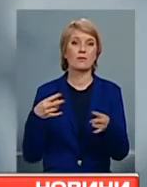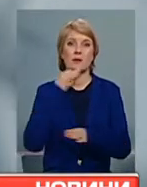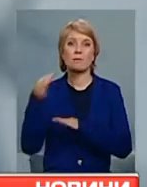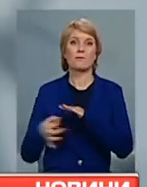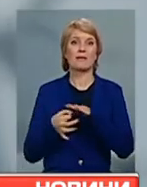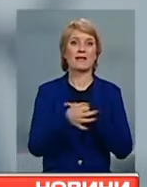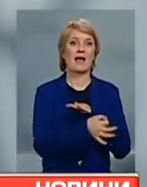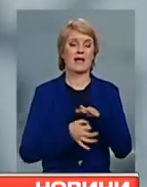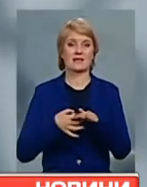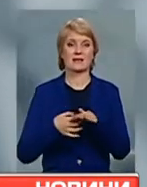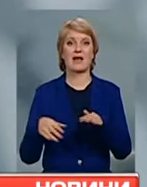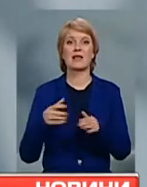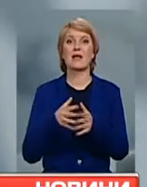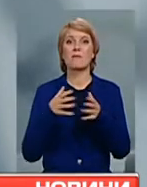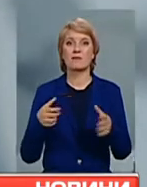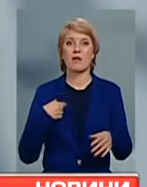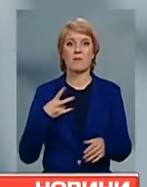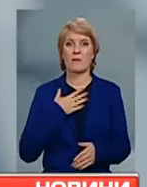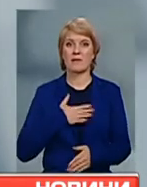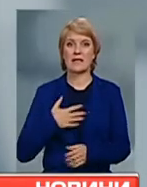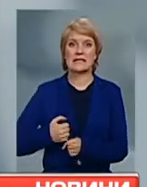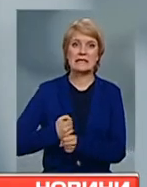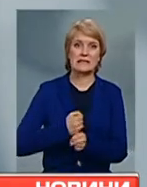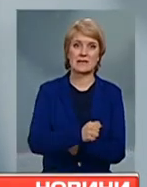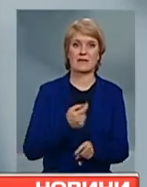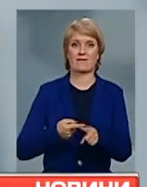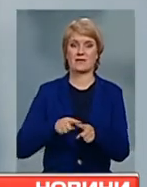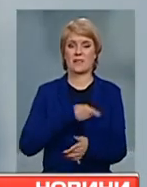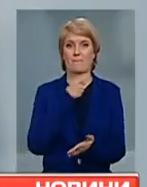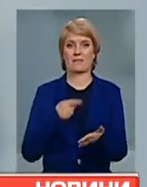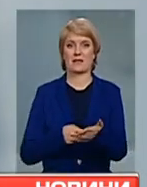підказки з боку і тим більше для нас неприйнятний тиск в цих питаннях. Кінець цитати.